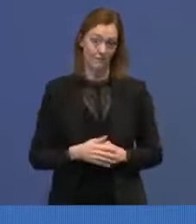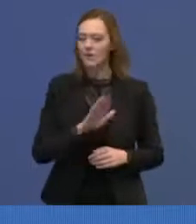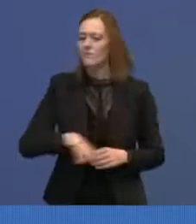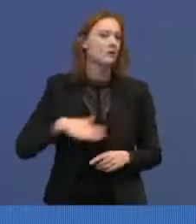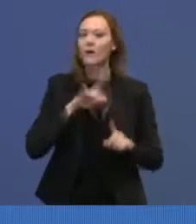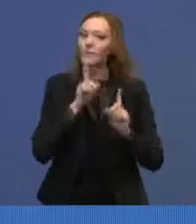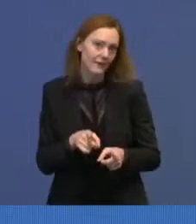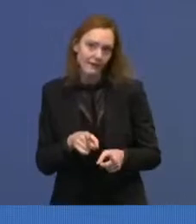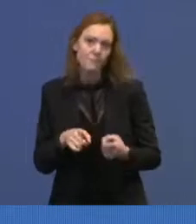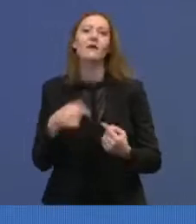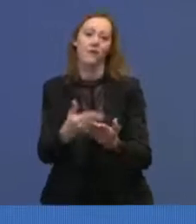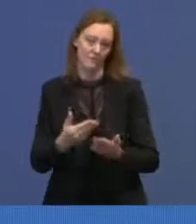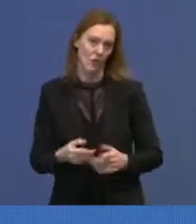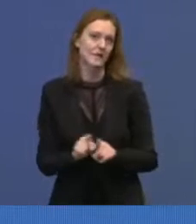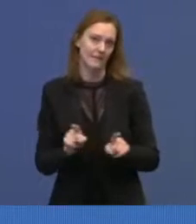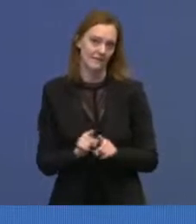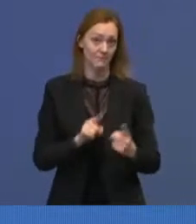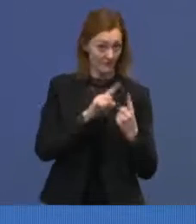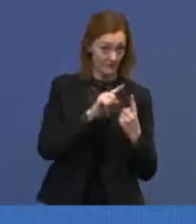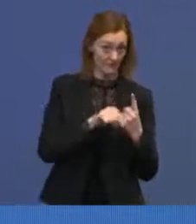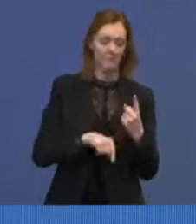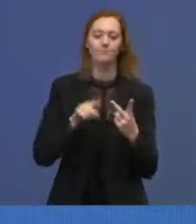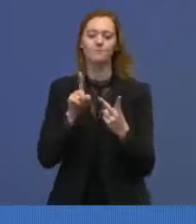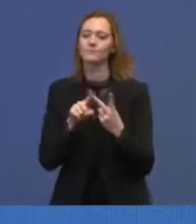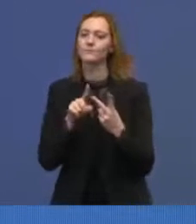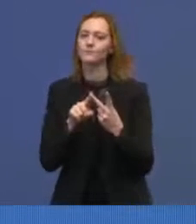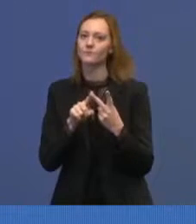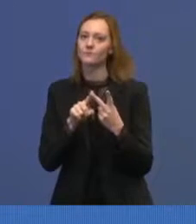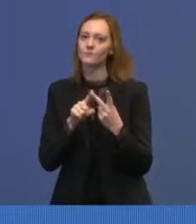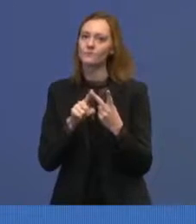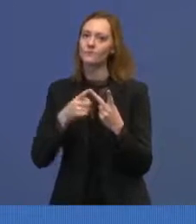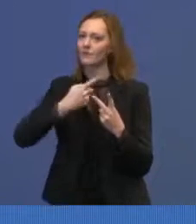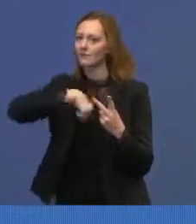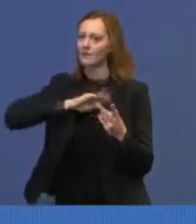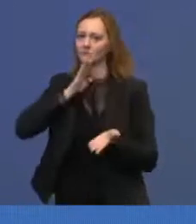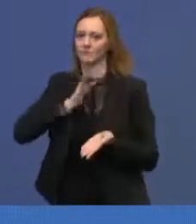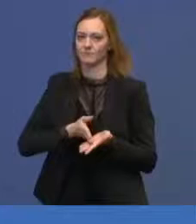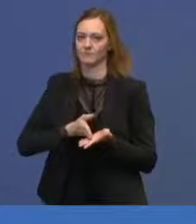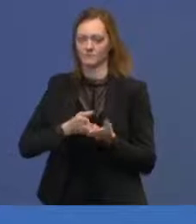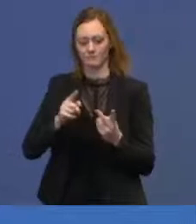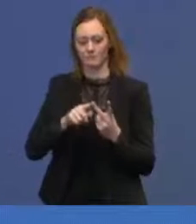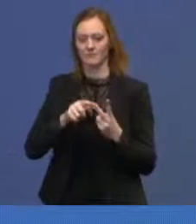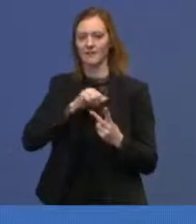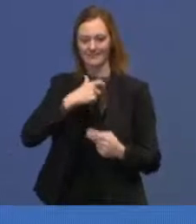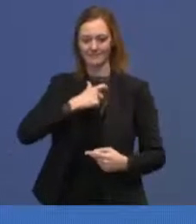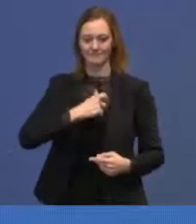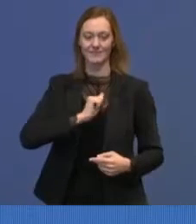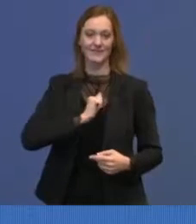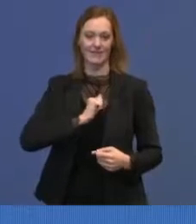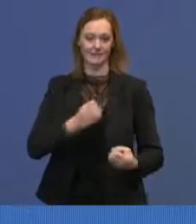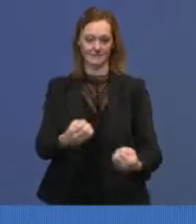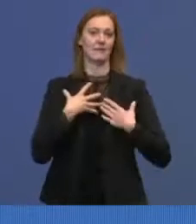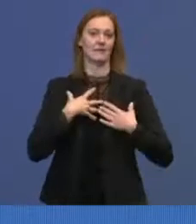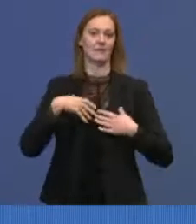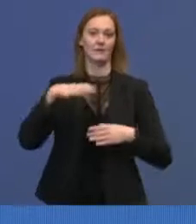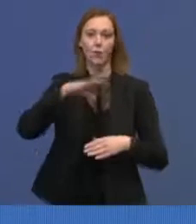laakiin waa lagula talinayaa. kaasi waa mid. ka kale ee aanu soo saarnay waa haddii COVID-19 kugu dhaco, waa